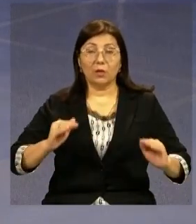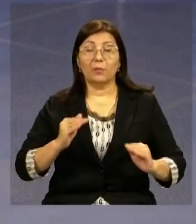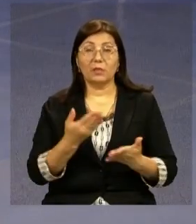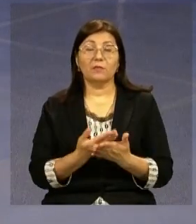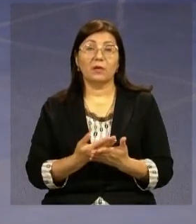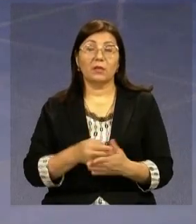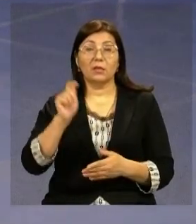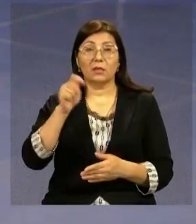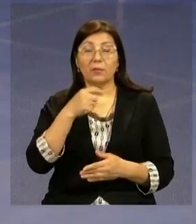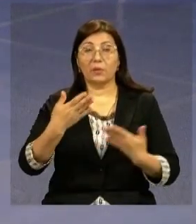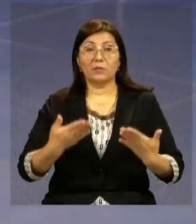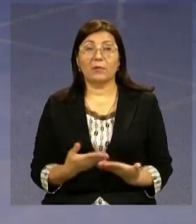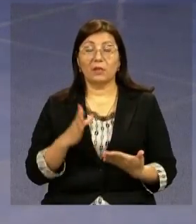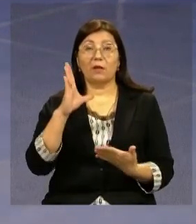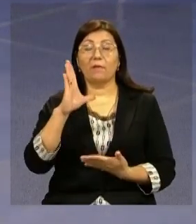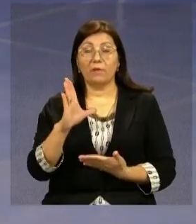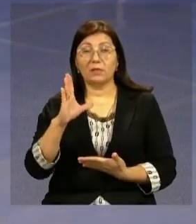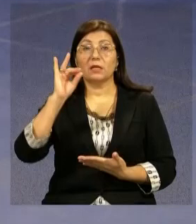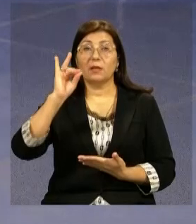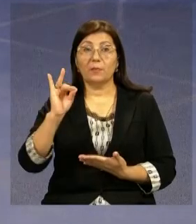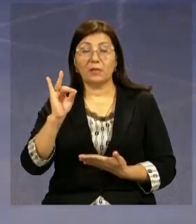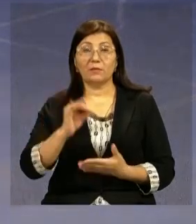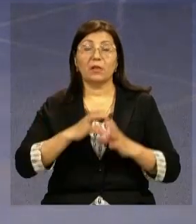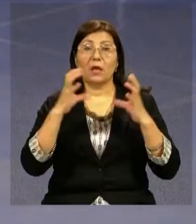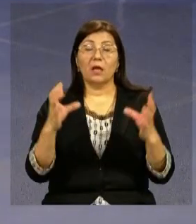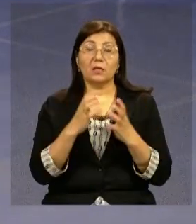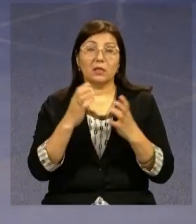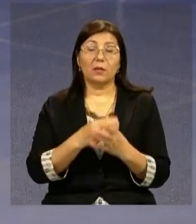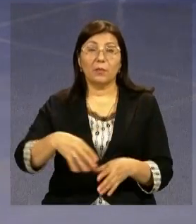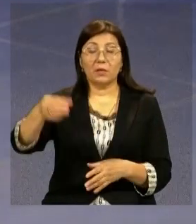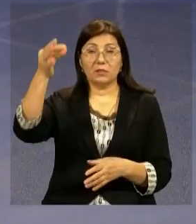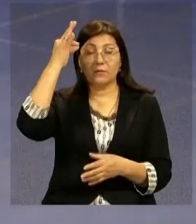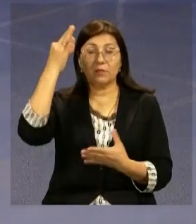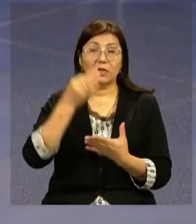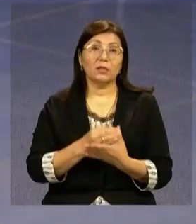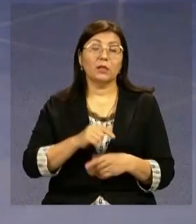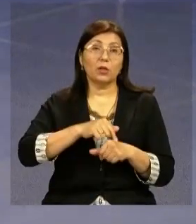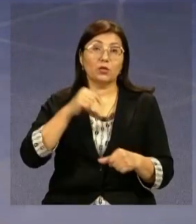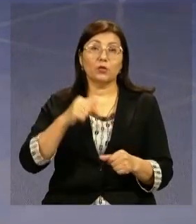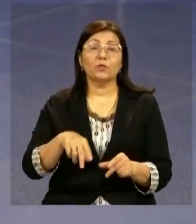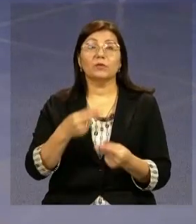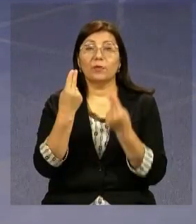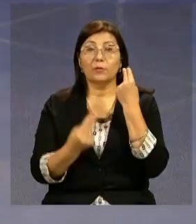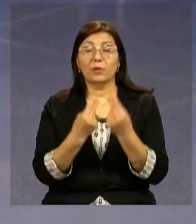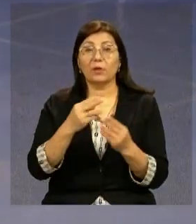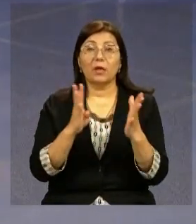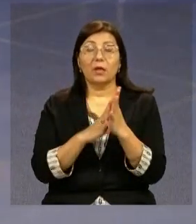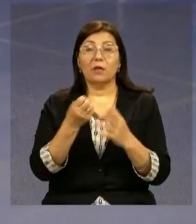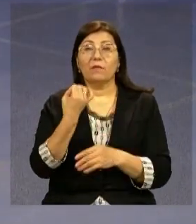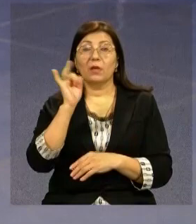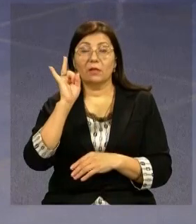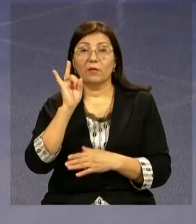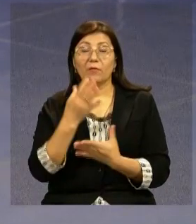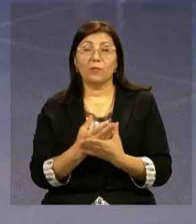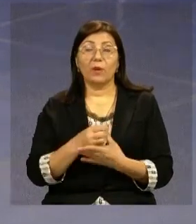жизни, Василий Иванович даже в преклонном возрасте сохранил ясность ума и чувство юмора. 9 мая с Днем Победы ветеранов